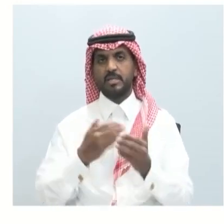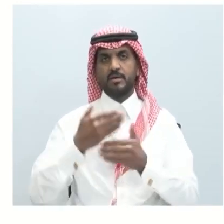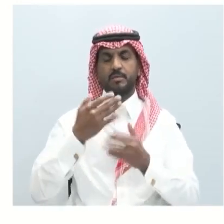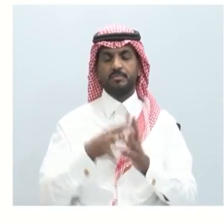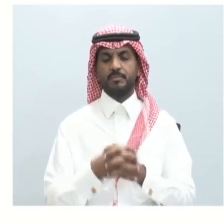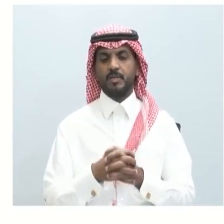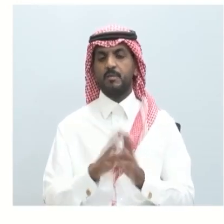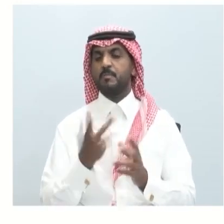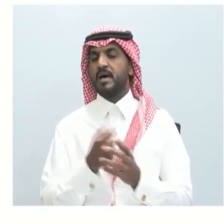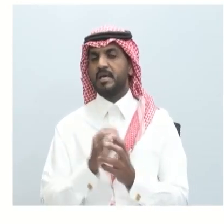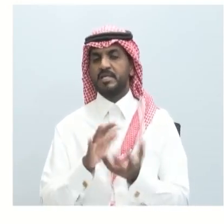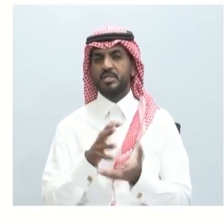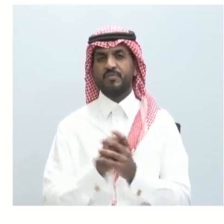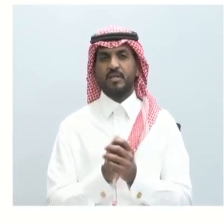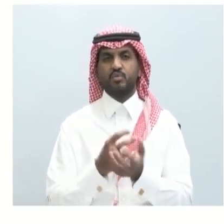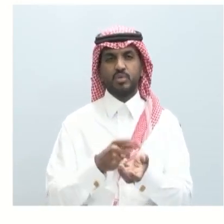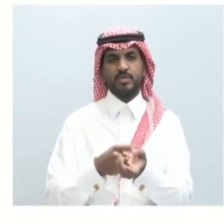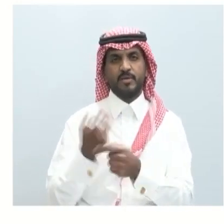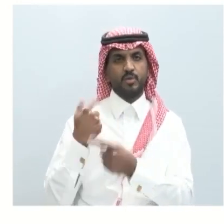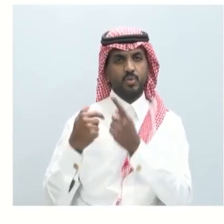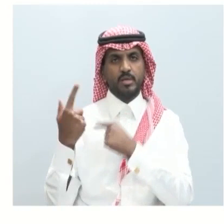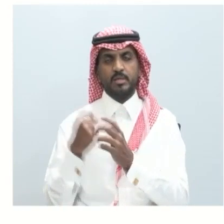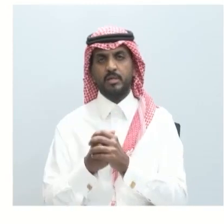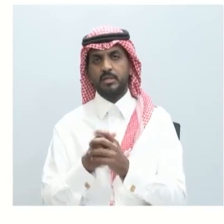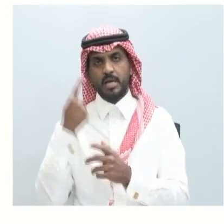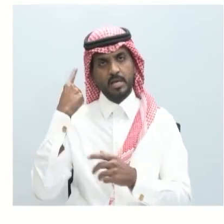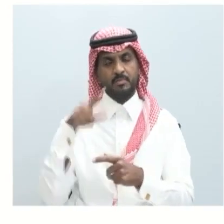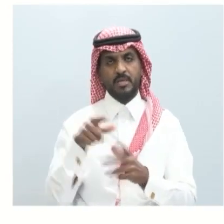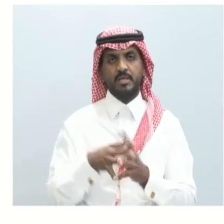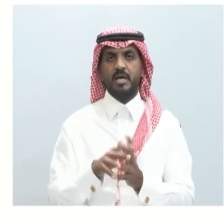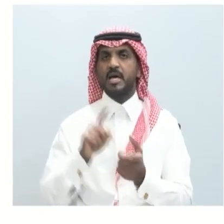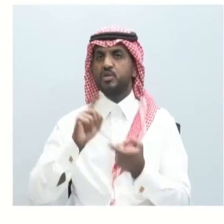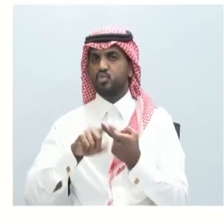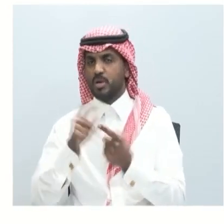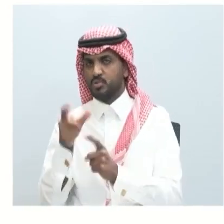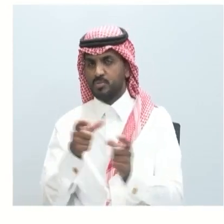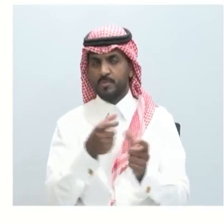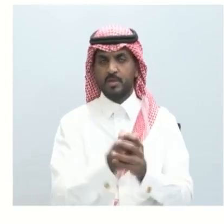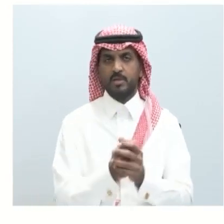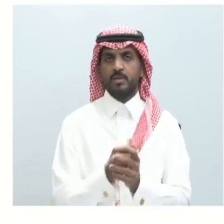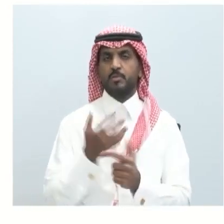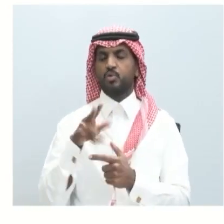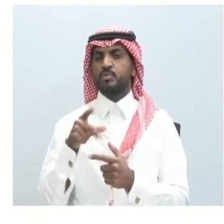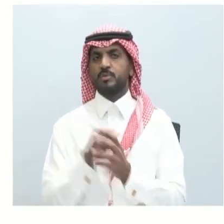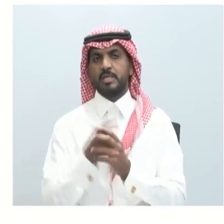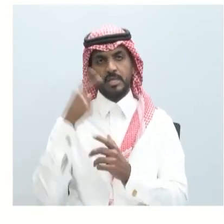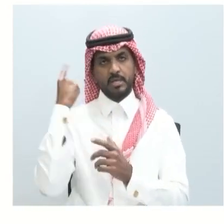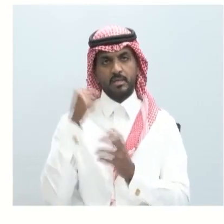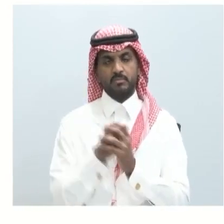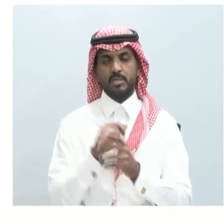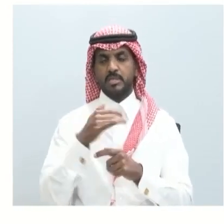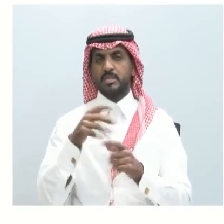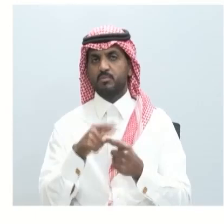الجينيه ما هي صفات الوراثيه لكل هذه المخلوقات نحن نعلم ان هنالك ازواج من الكروموسومات تتذكرون نحن نتكلم عن انقسام